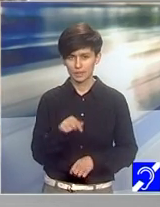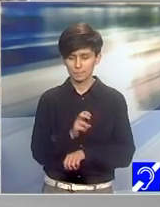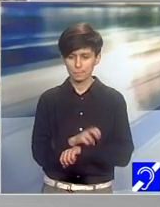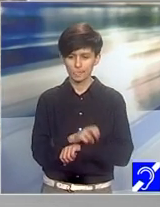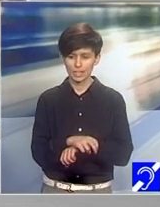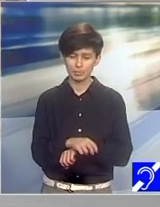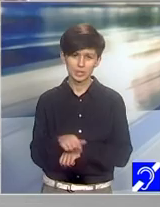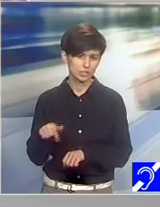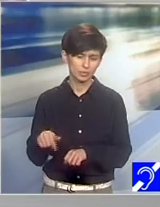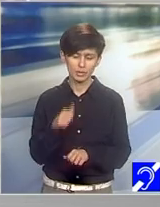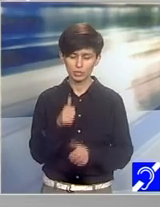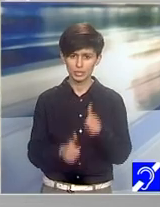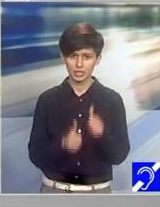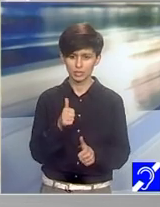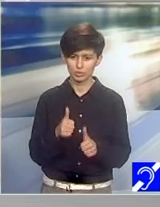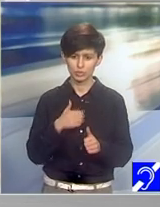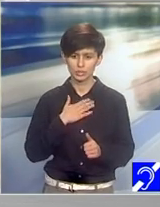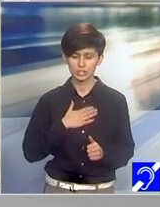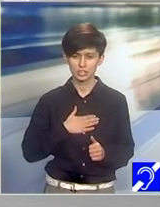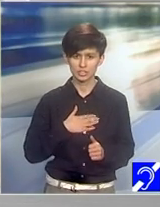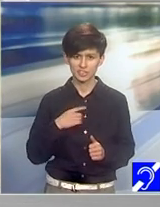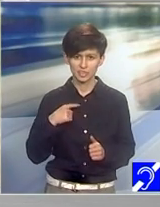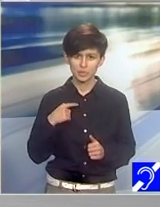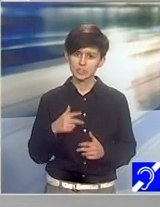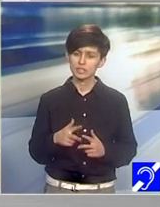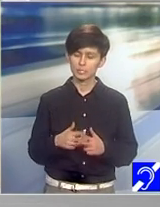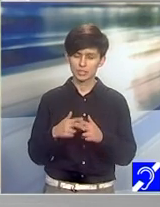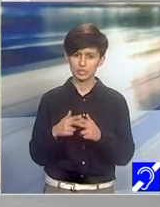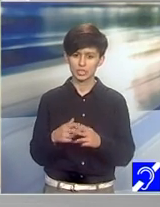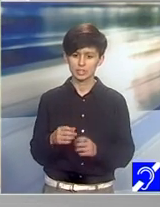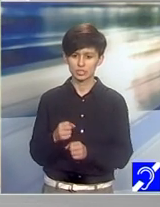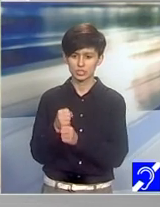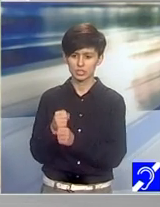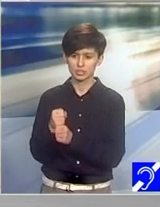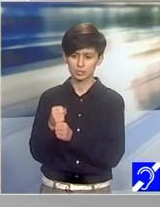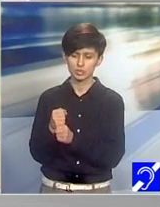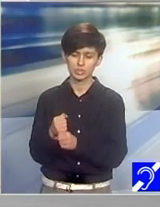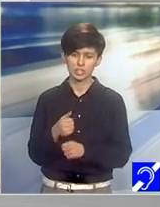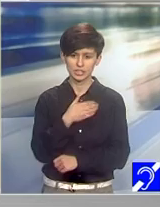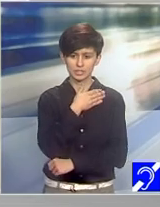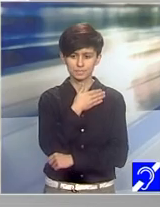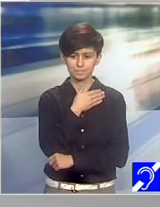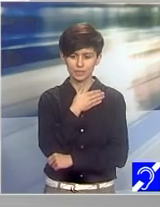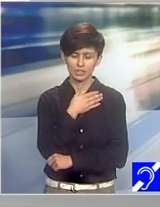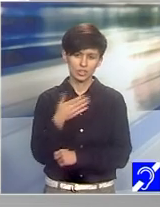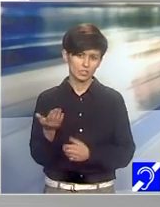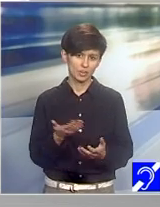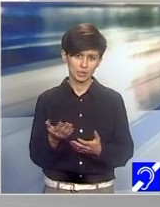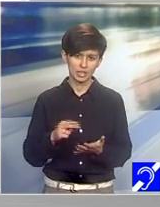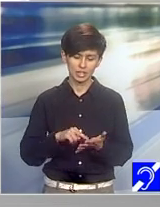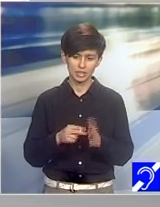participăm acum la un concurs. Vrem să fim ajutați și sponsorizați de niște firme care produc